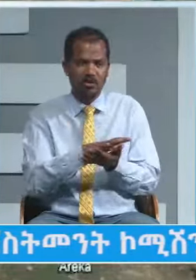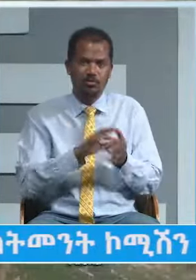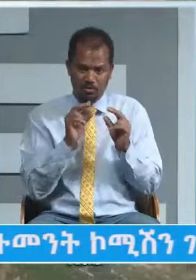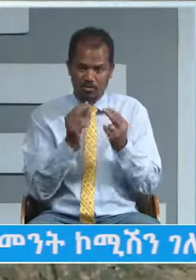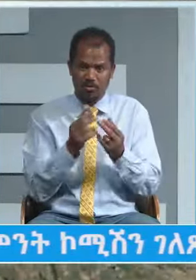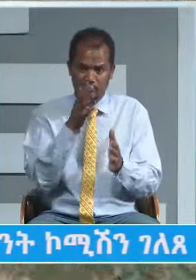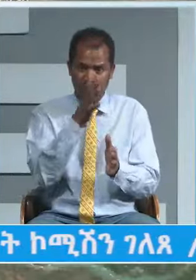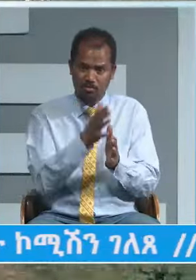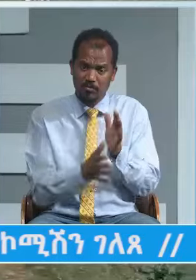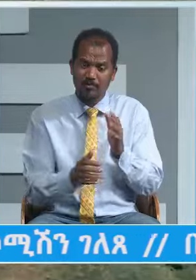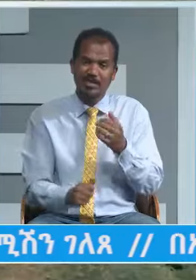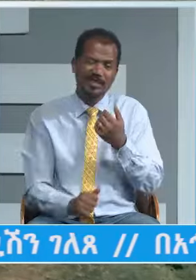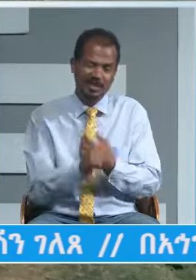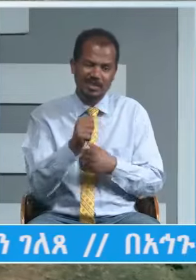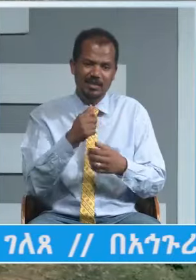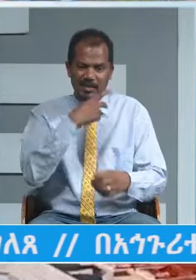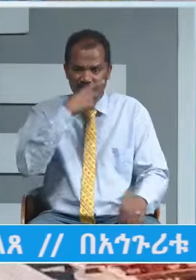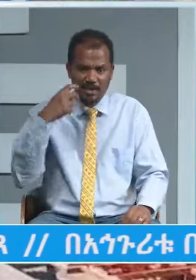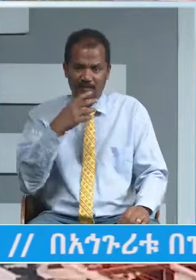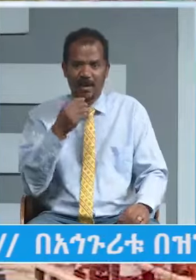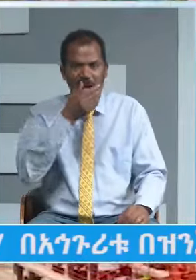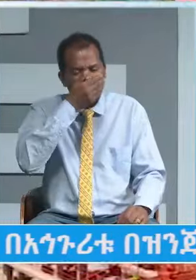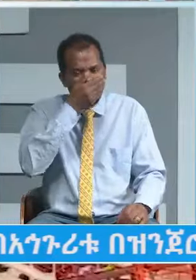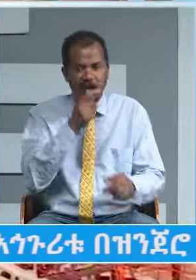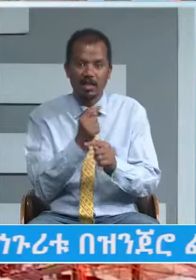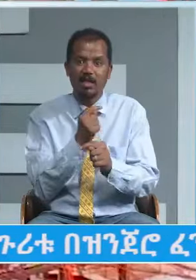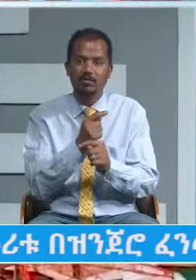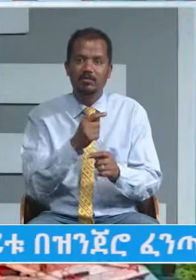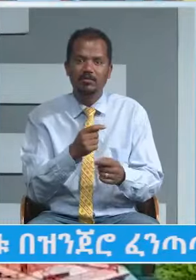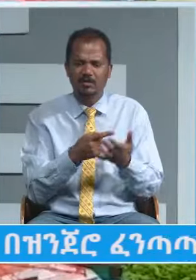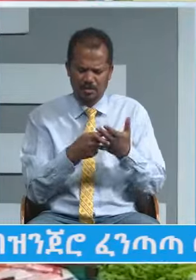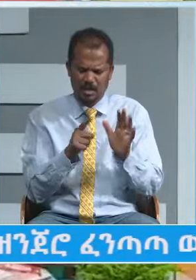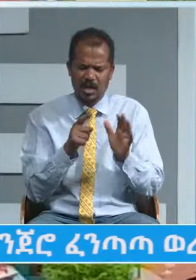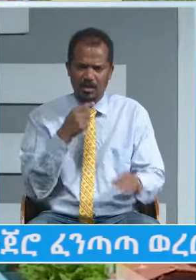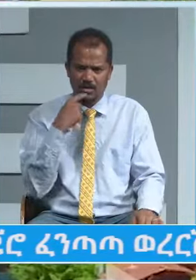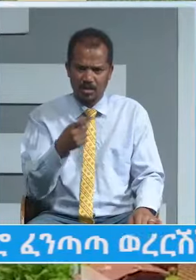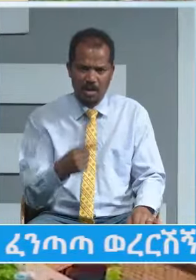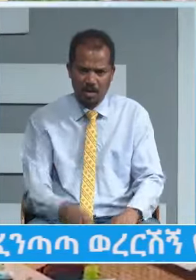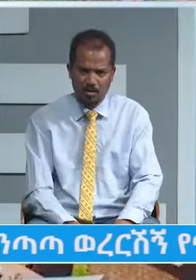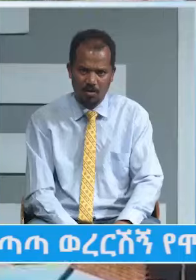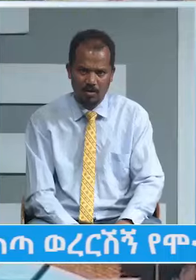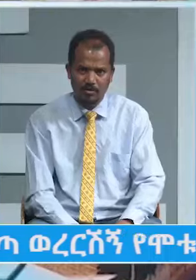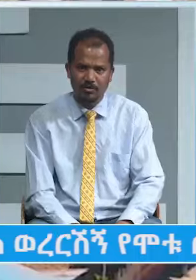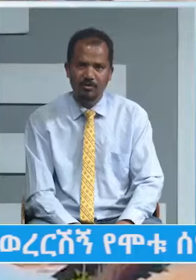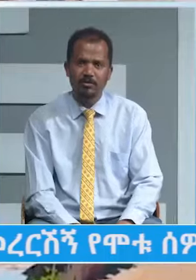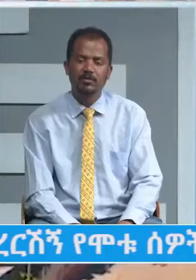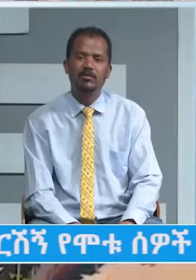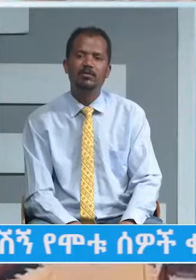በመቆም የሽብር ቡድኑ የሚፈጽመውን ጥቃት፣ ዝርፊያና የአፈና ተግባራትን እንዲያጋልጥ አሳስበዋል።